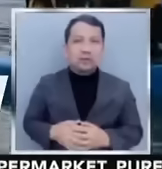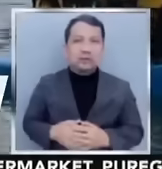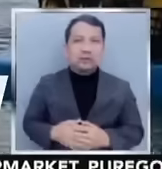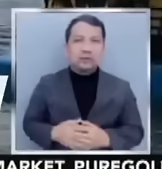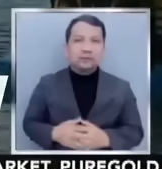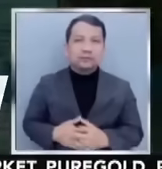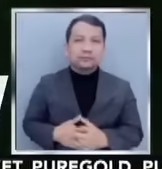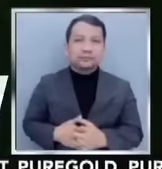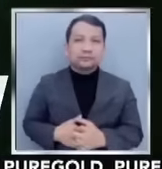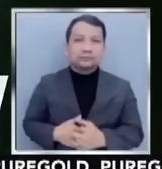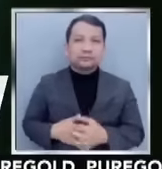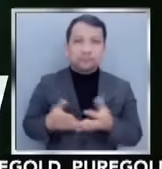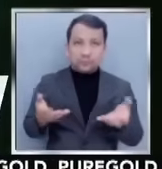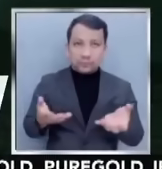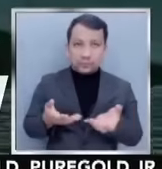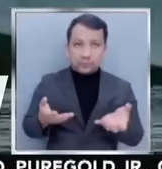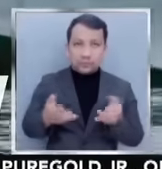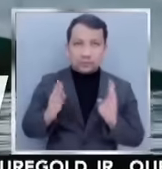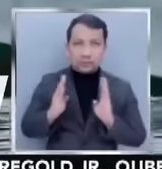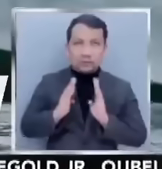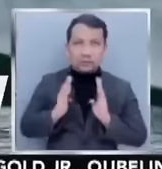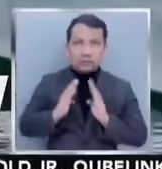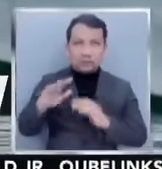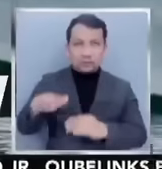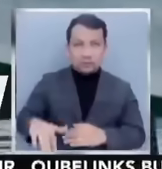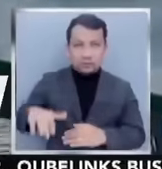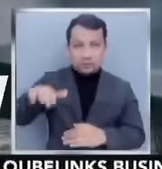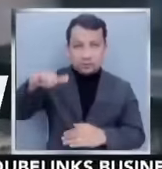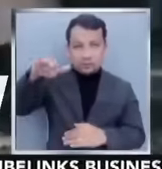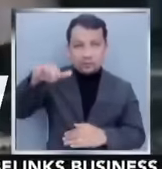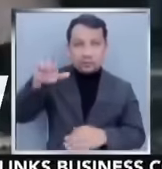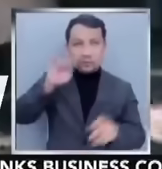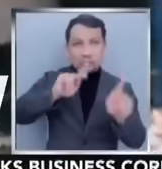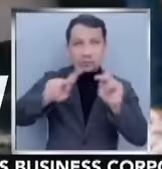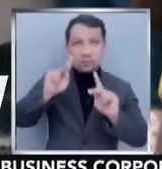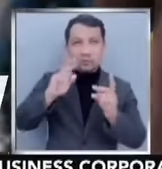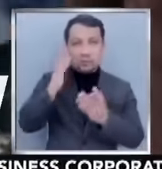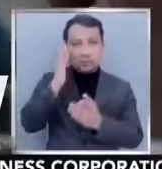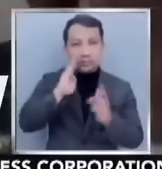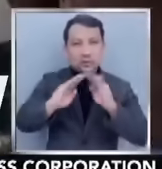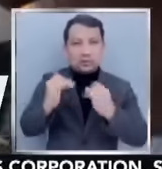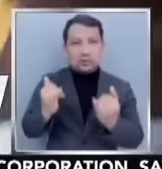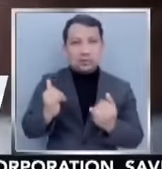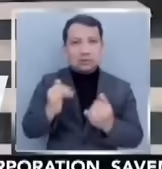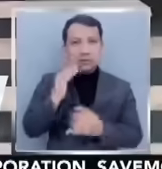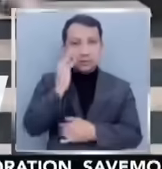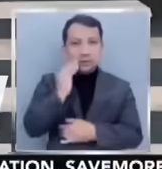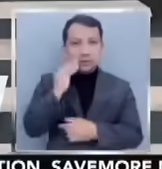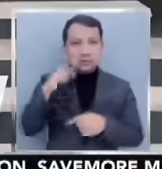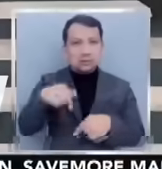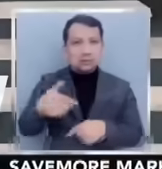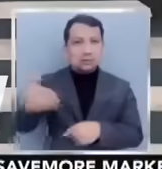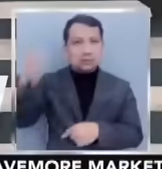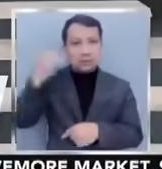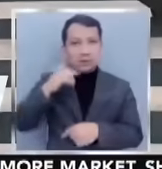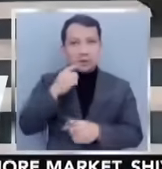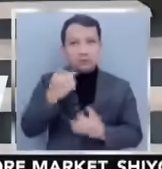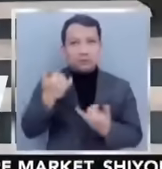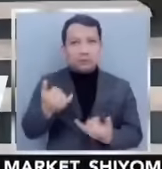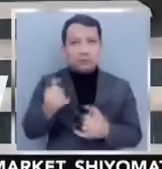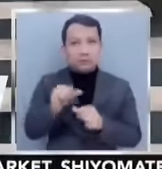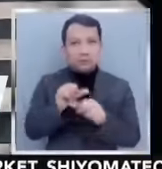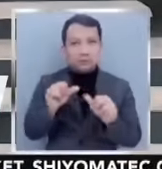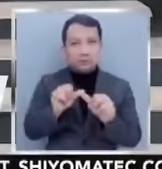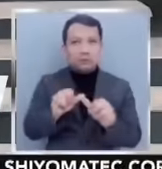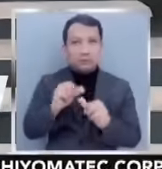Dito sa lungsod ng Baguio na ako lumaki at ang mga problemang kinakaharap ng lungsod, naranasan na namin noon at nararanasan pa rin